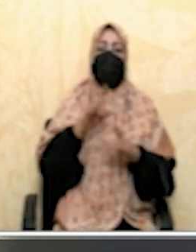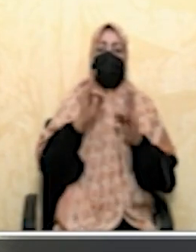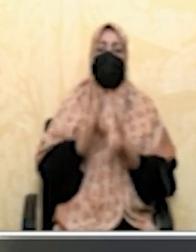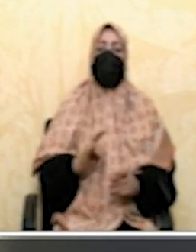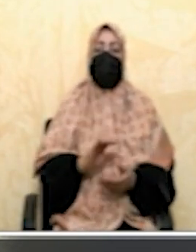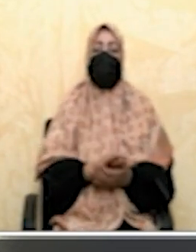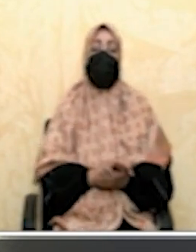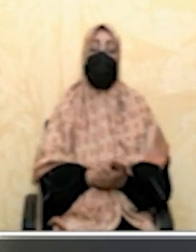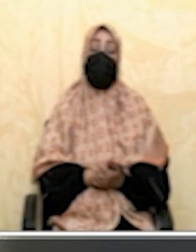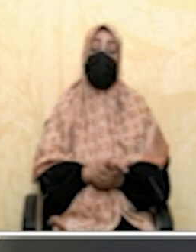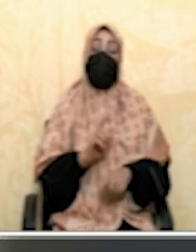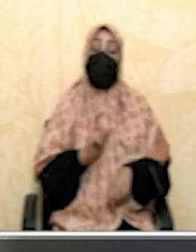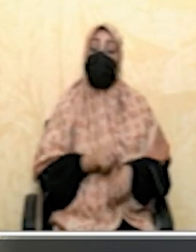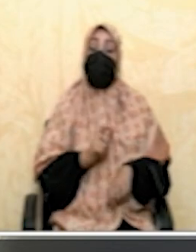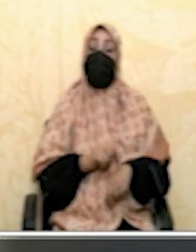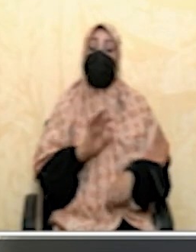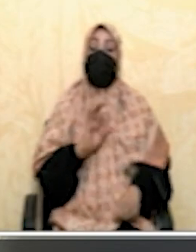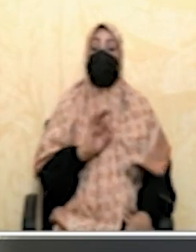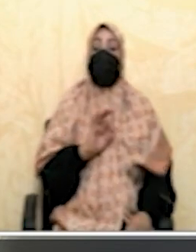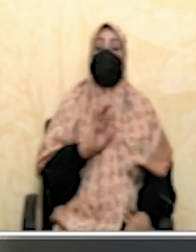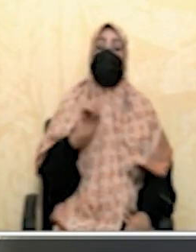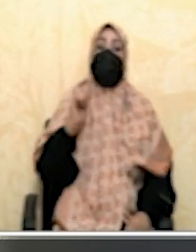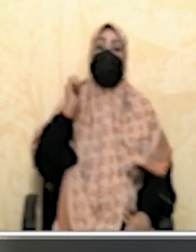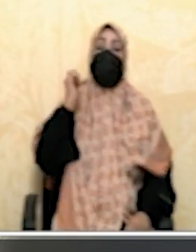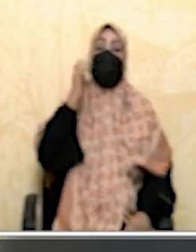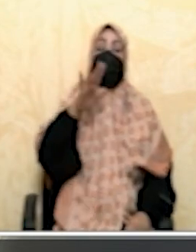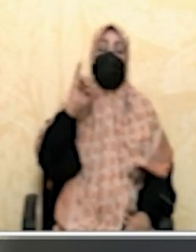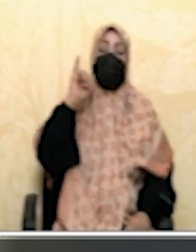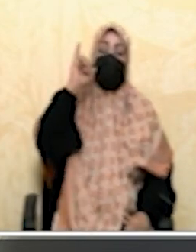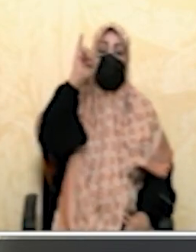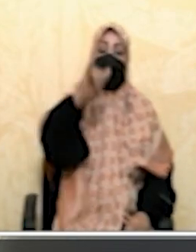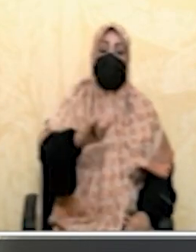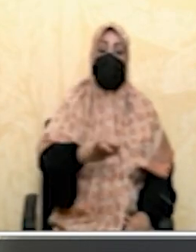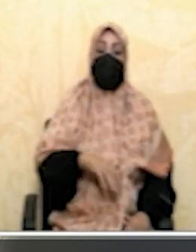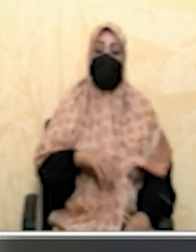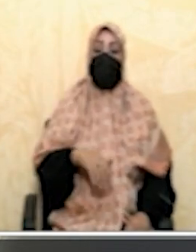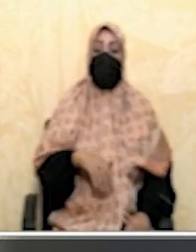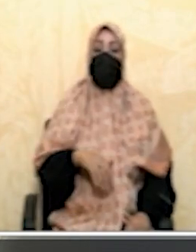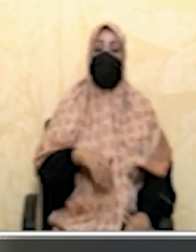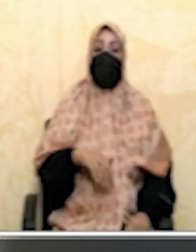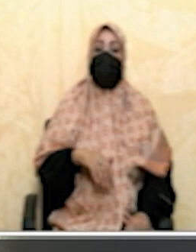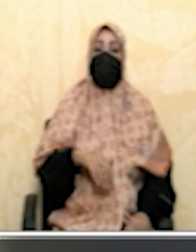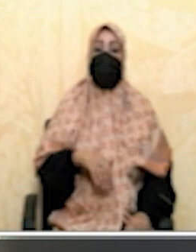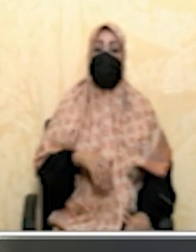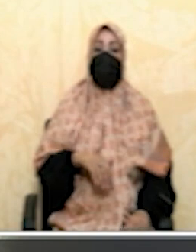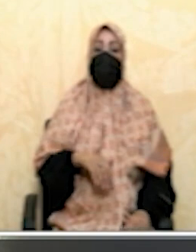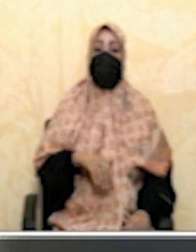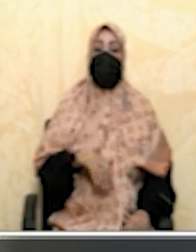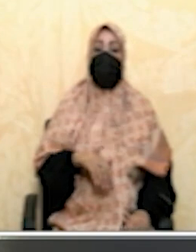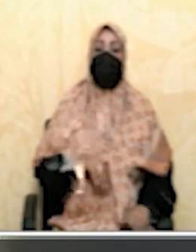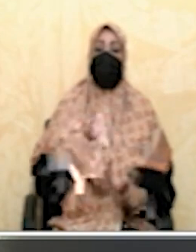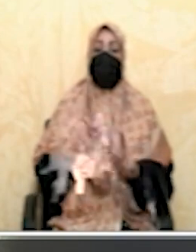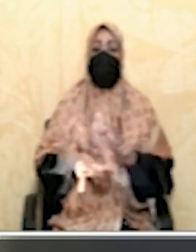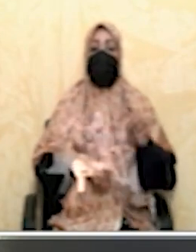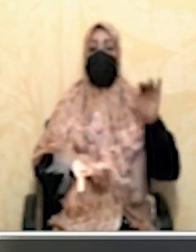والعصر ردا علي في الزاويه جاي من تونس واذن علي في الزاويه وبعدين خشيت المغرب في جنزور نقول لك هنا فاتت